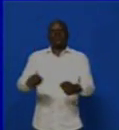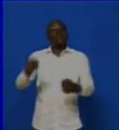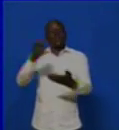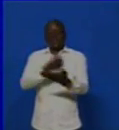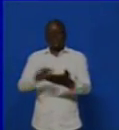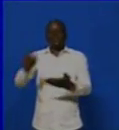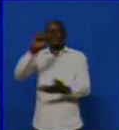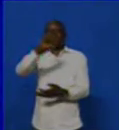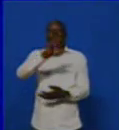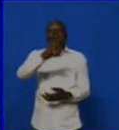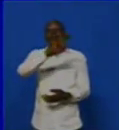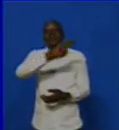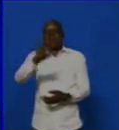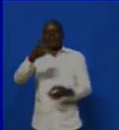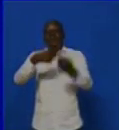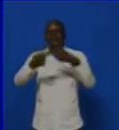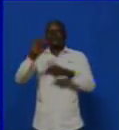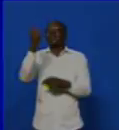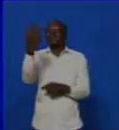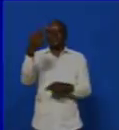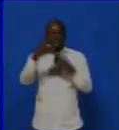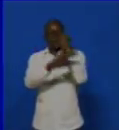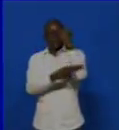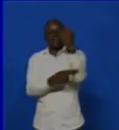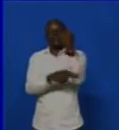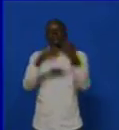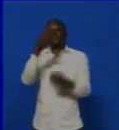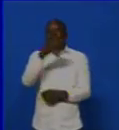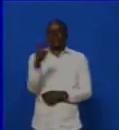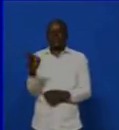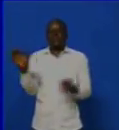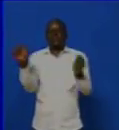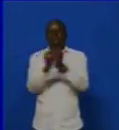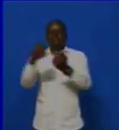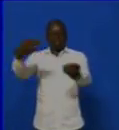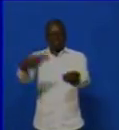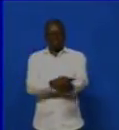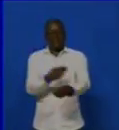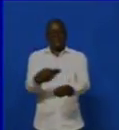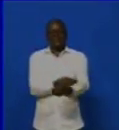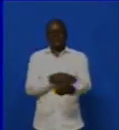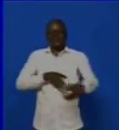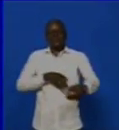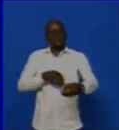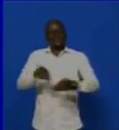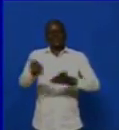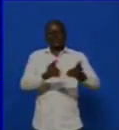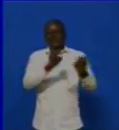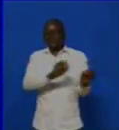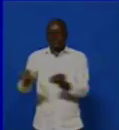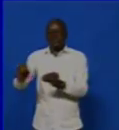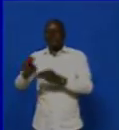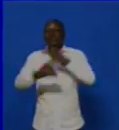ARV venus des 13 régions du Burkina. Avec les nouvelles directives de l'Organisation mondiale de la